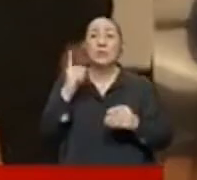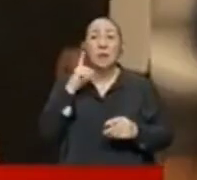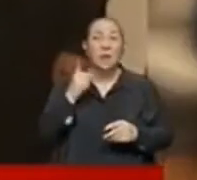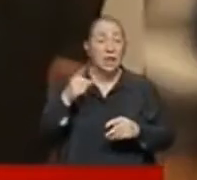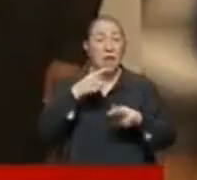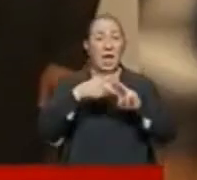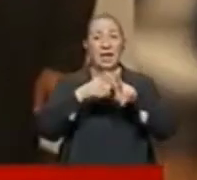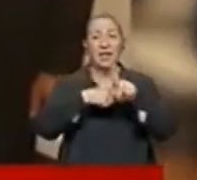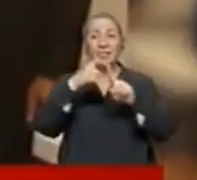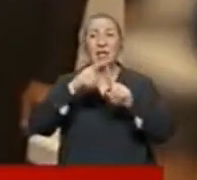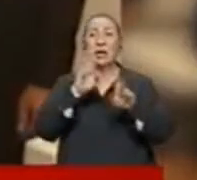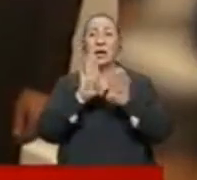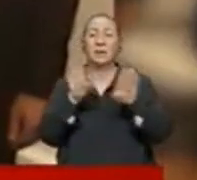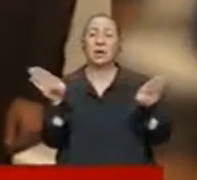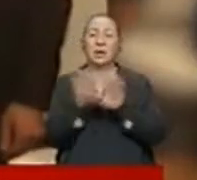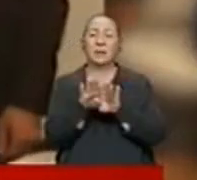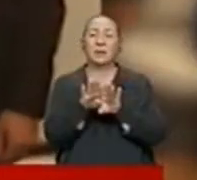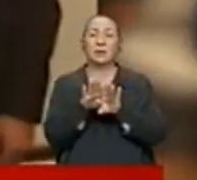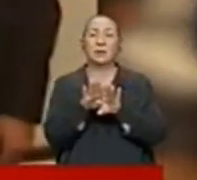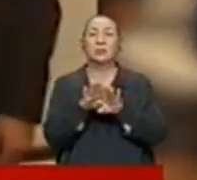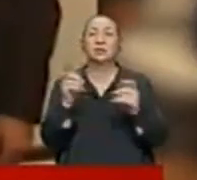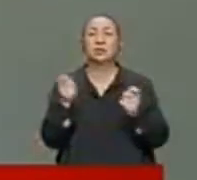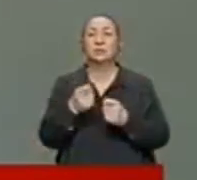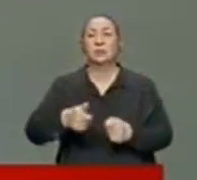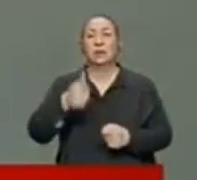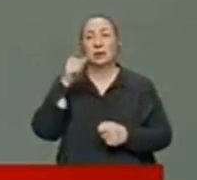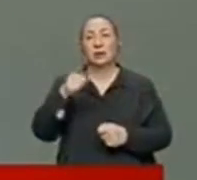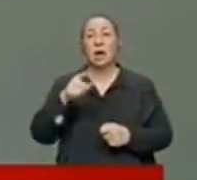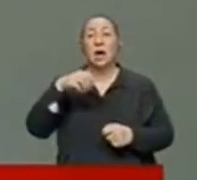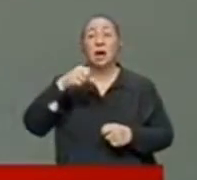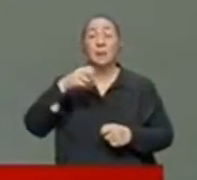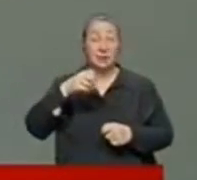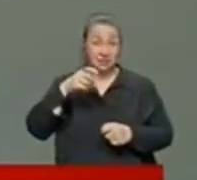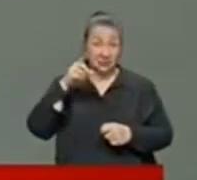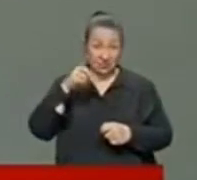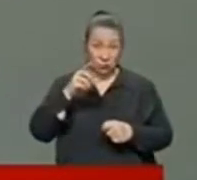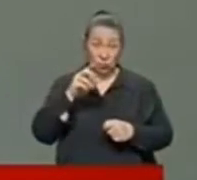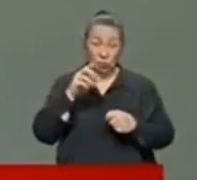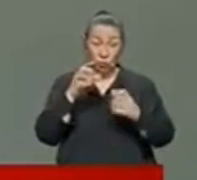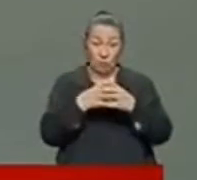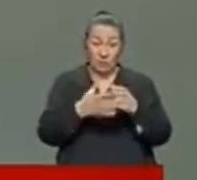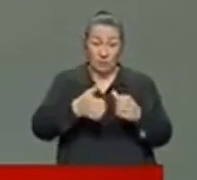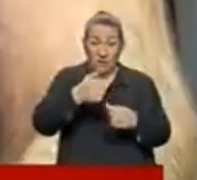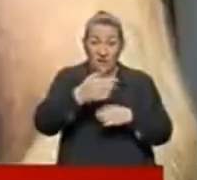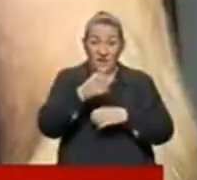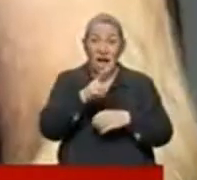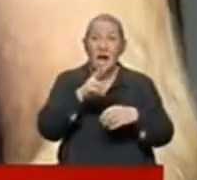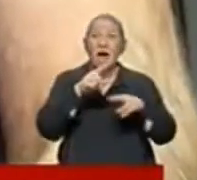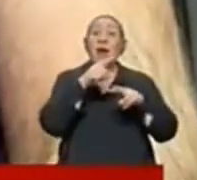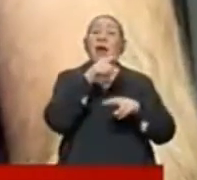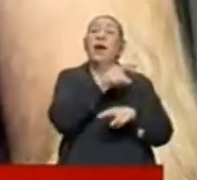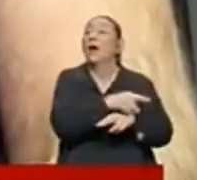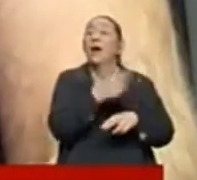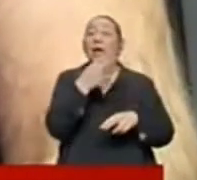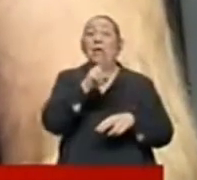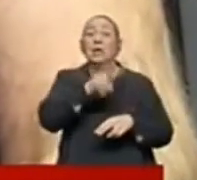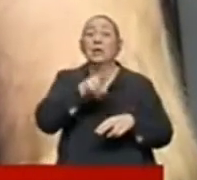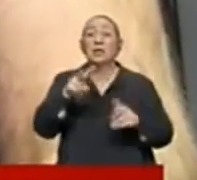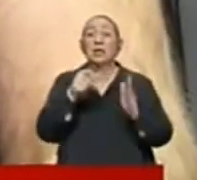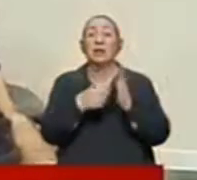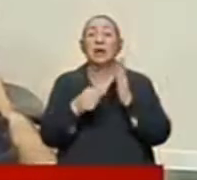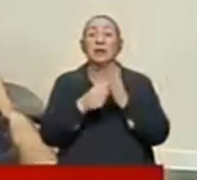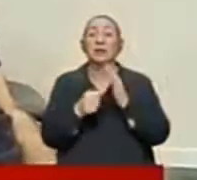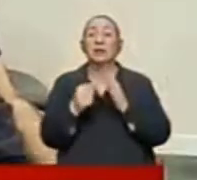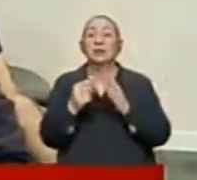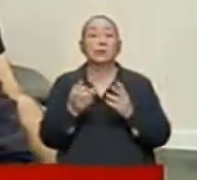dinlediği EYT'lilere kapıyı kapattı böylece Çalışma Bakanı. AK Parti Grup Başkan Vekili Akbaşoğlu'nun 2022 takvimini de